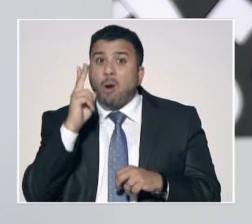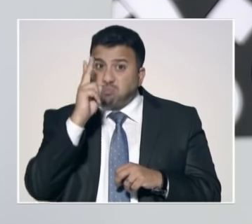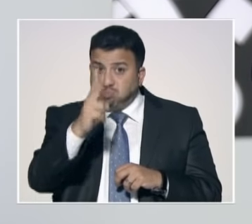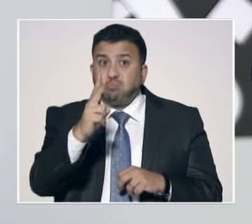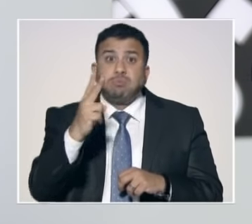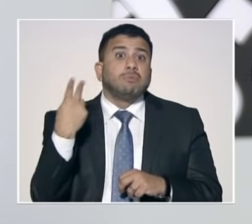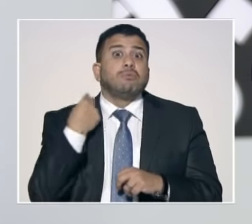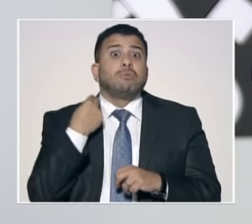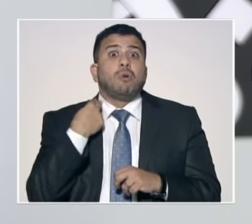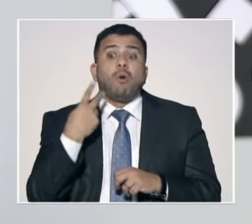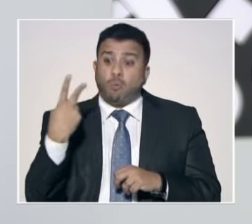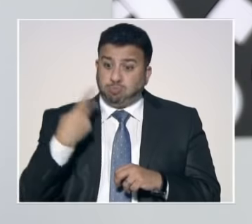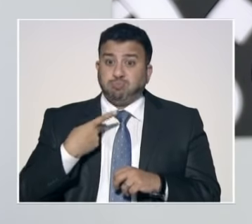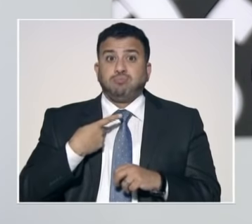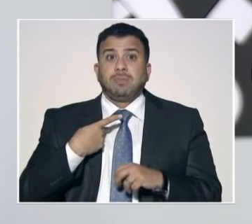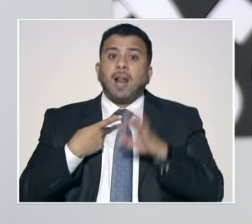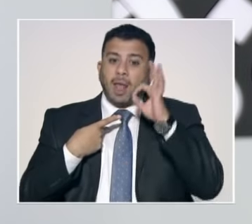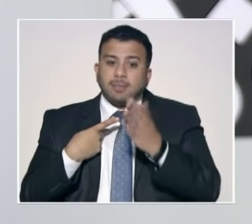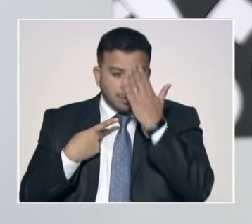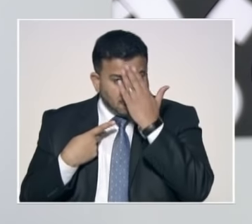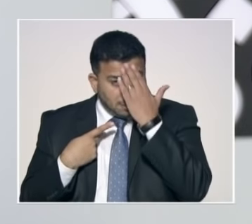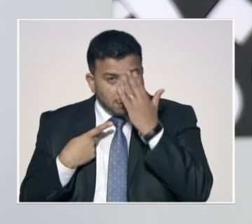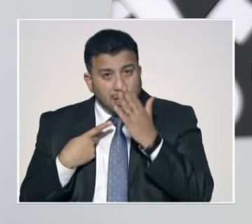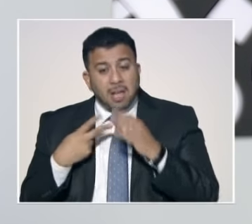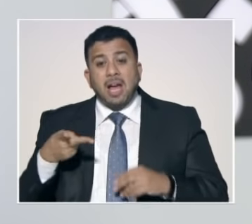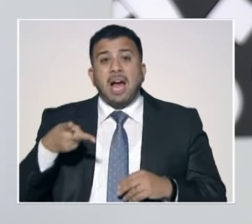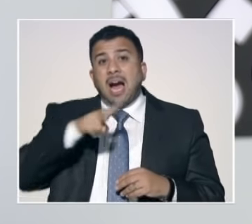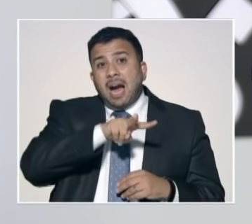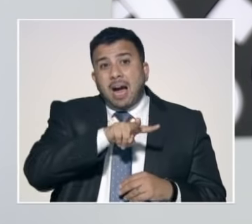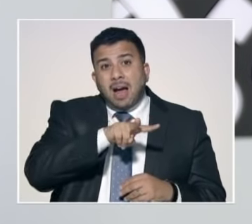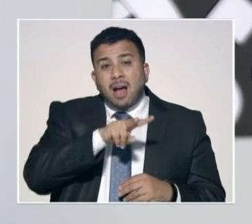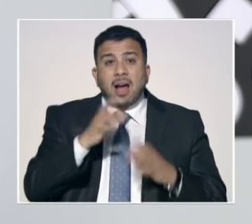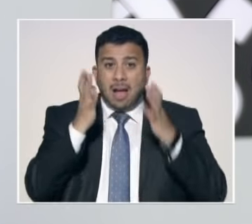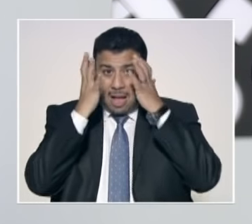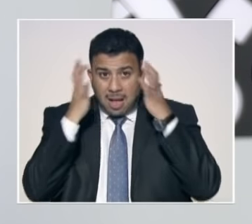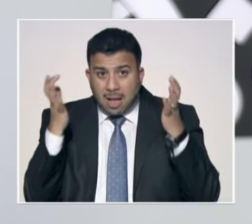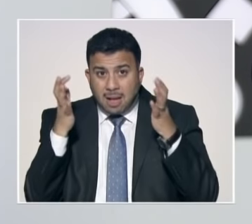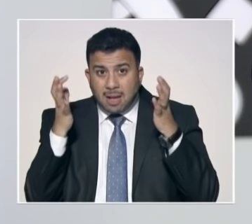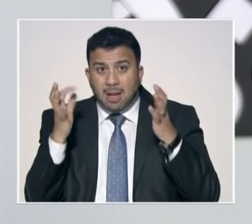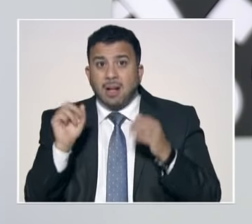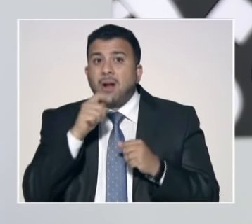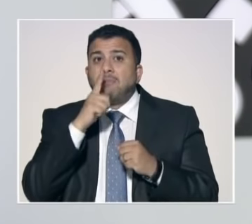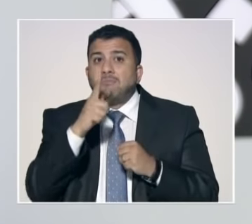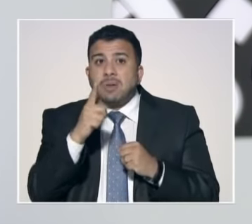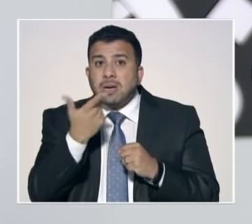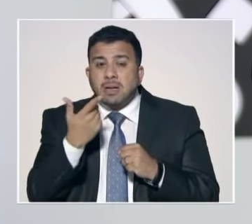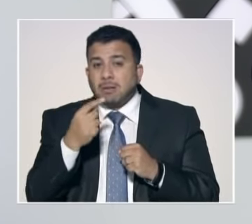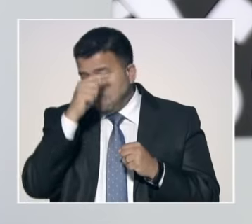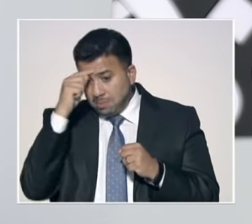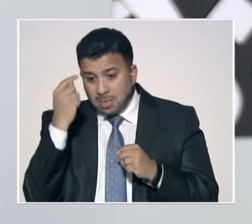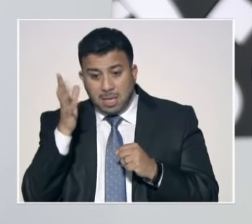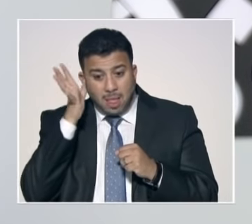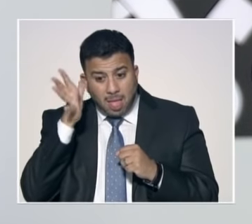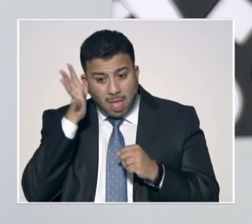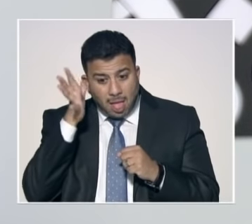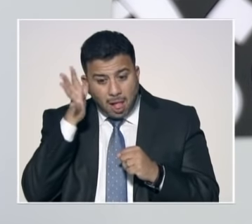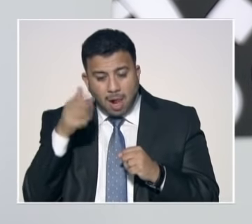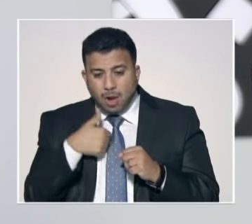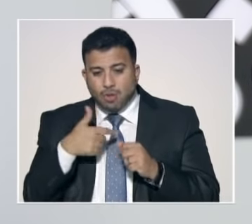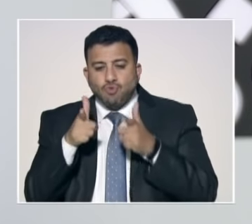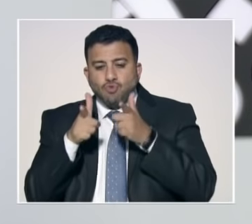عرفا، ومن أهل العلم من يقول يبقى إلى أن يدخل وقت الثانية، الصلاة الثانية، يعني